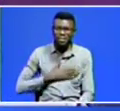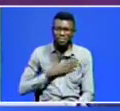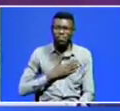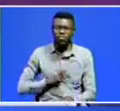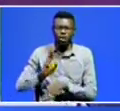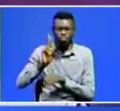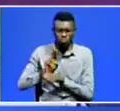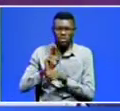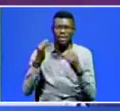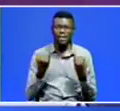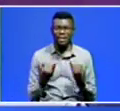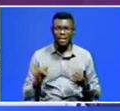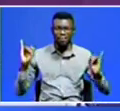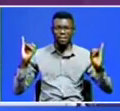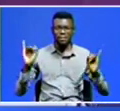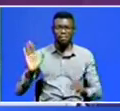huo uhuru